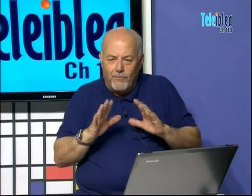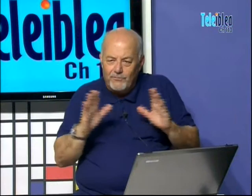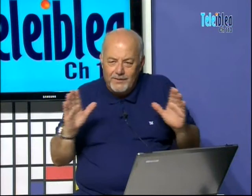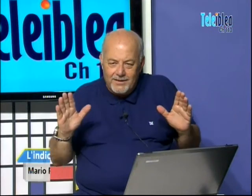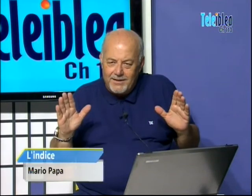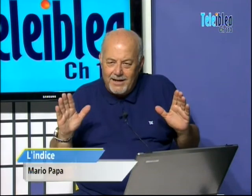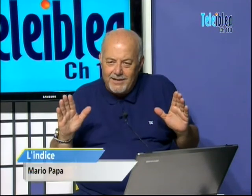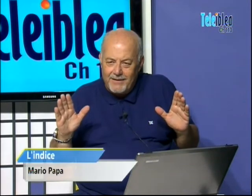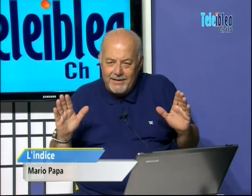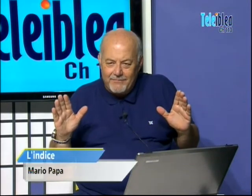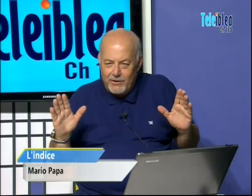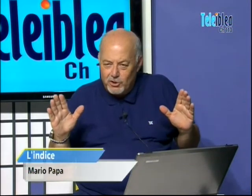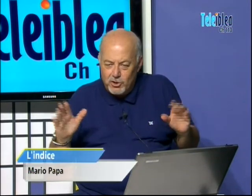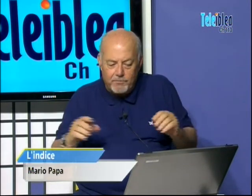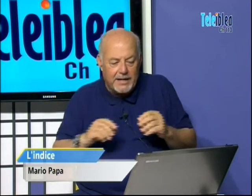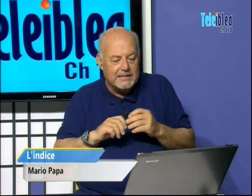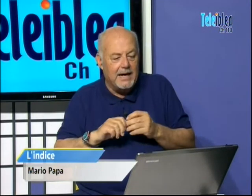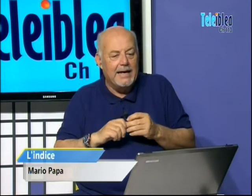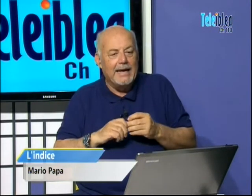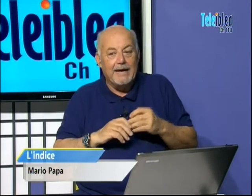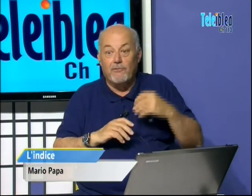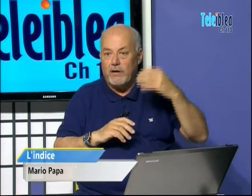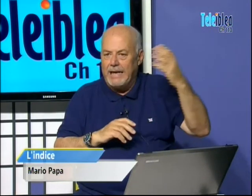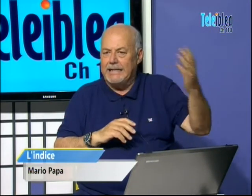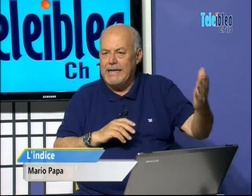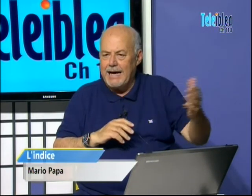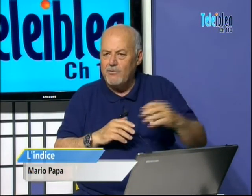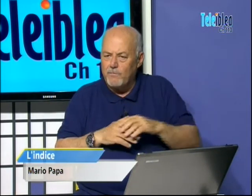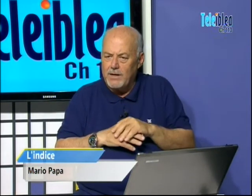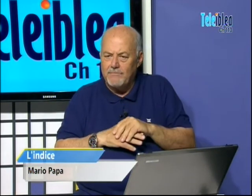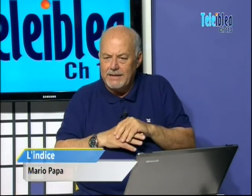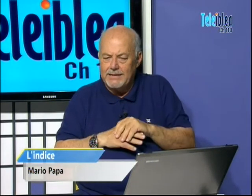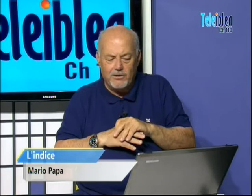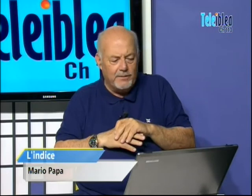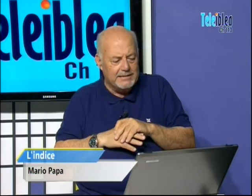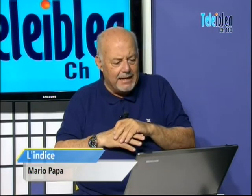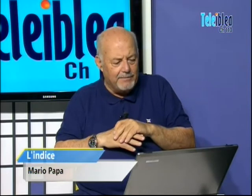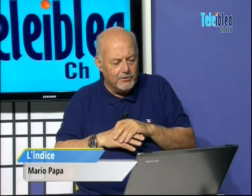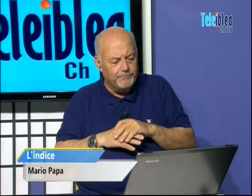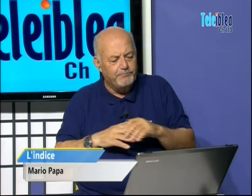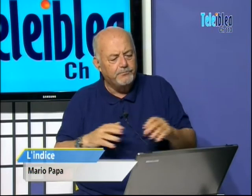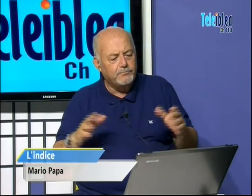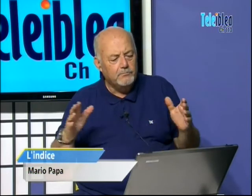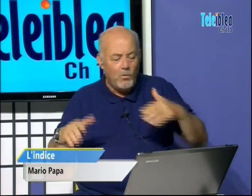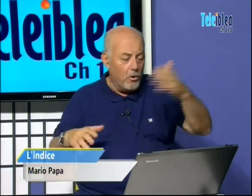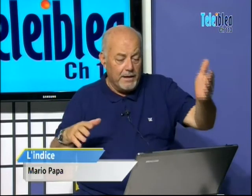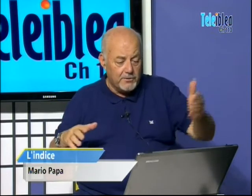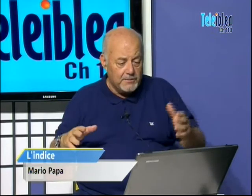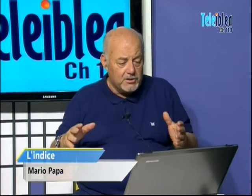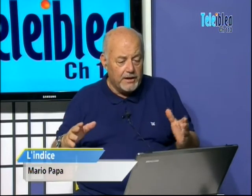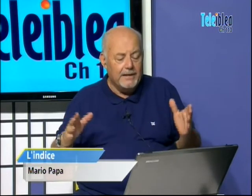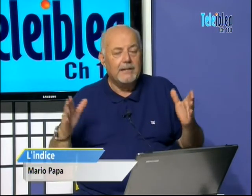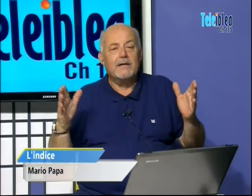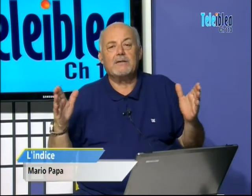colto davvero di sorpresa, e vorrei dedicargli un programma intero per sabato o nei